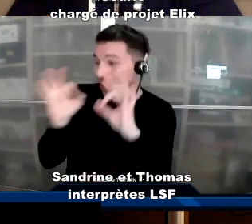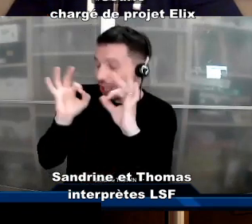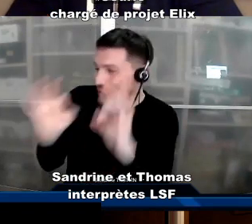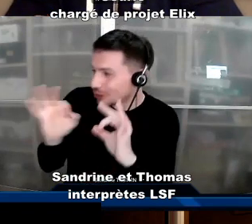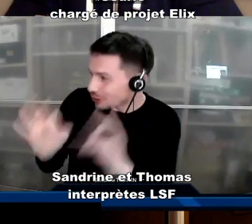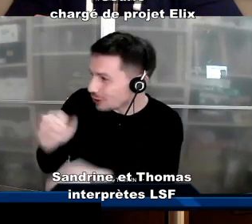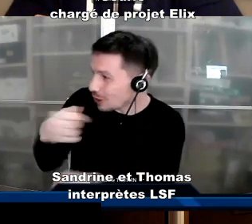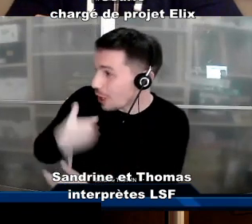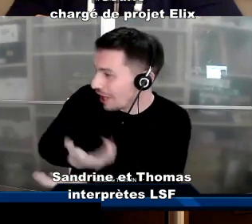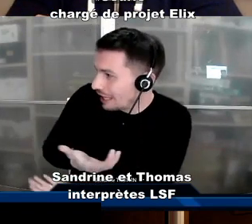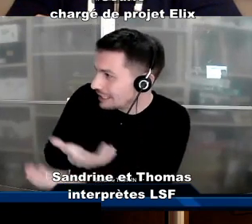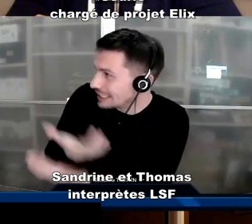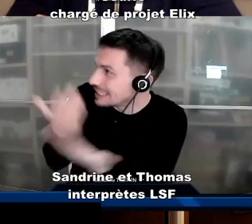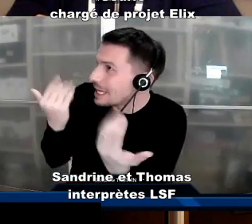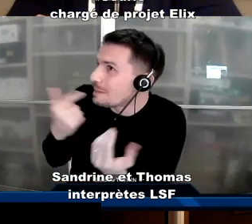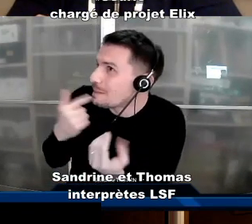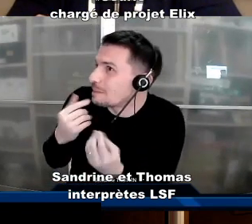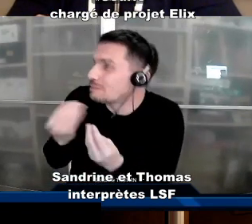la soirée.